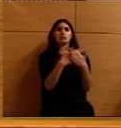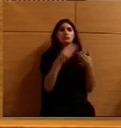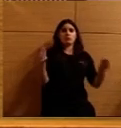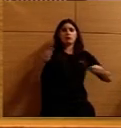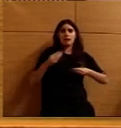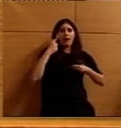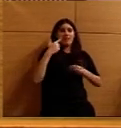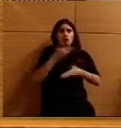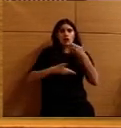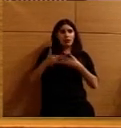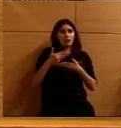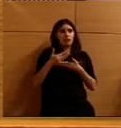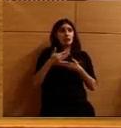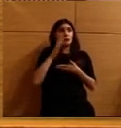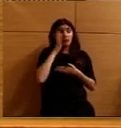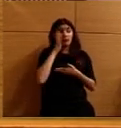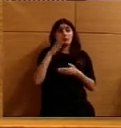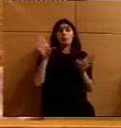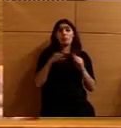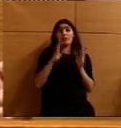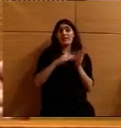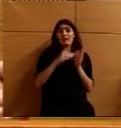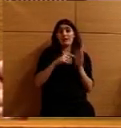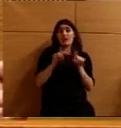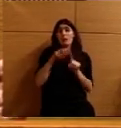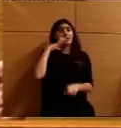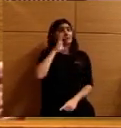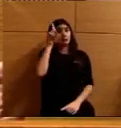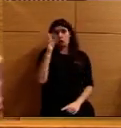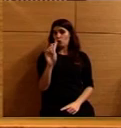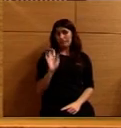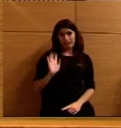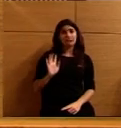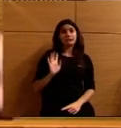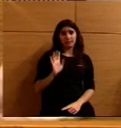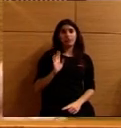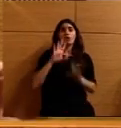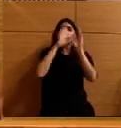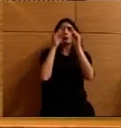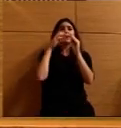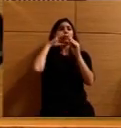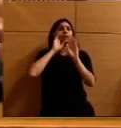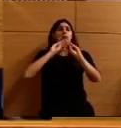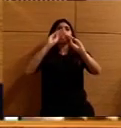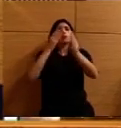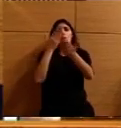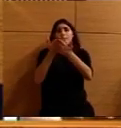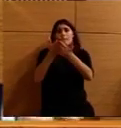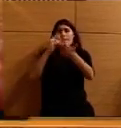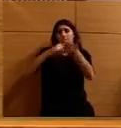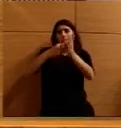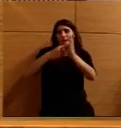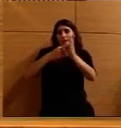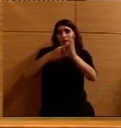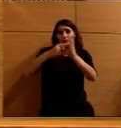vols, sabent que la província de València no és la província de Castelló, la província de Castelló demana plans de vols i sí que autoritzen certs